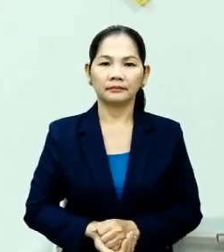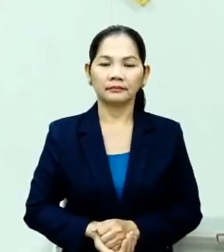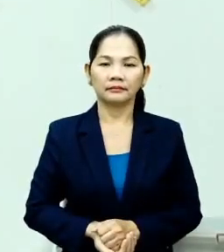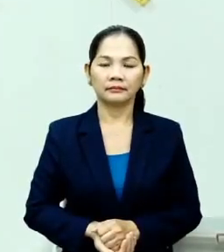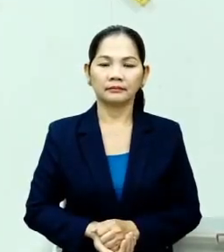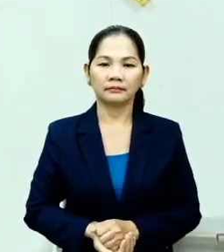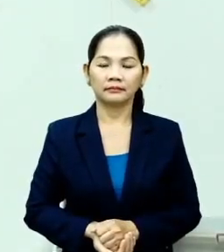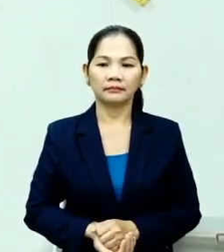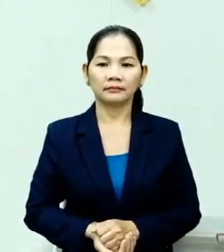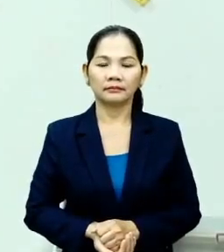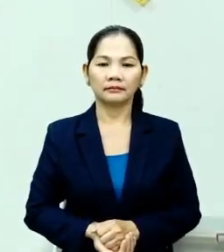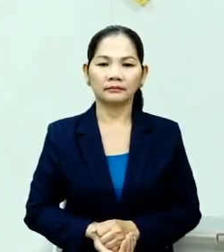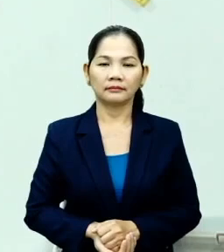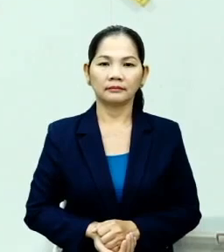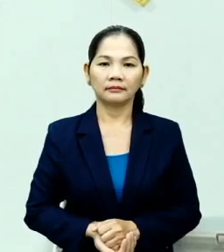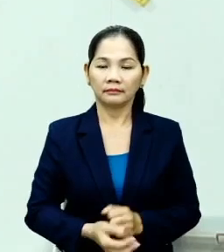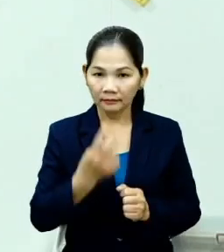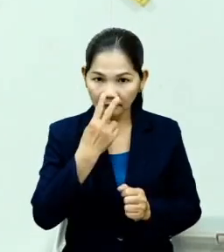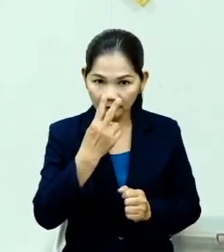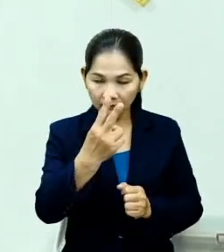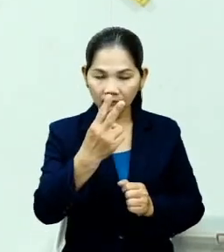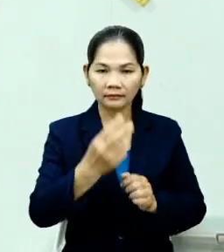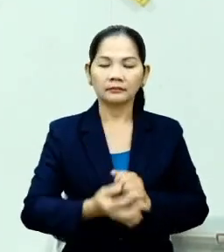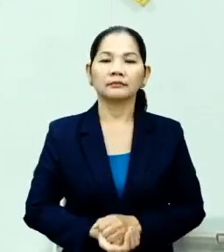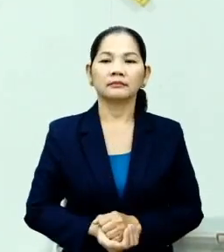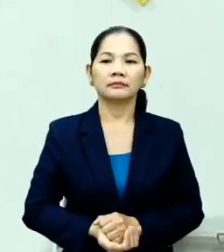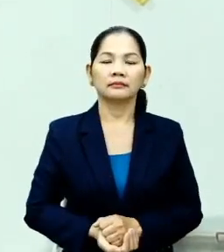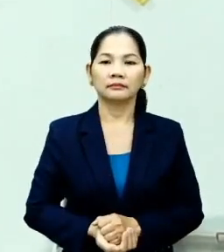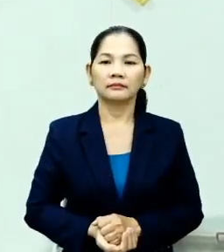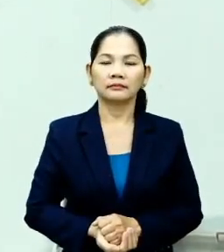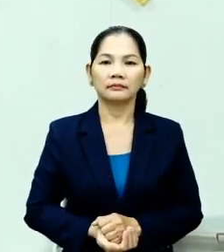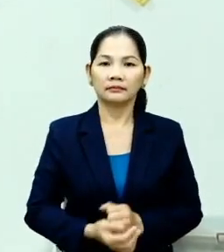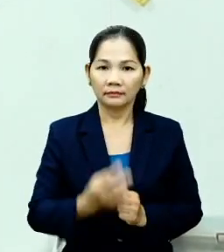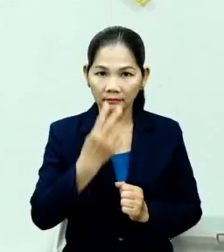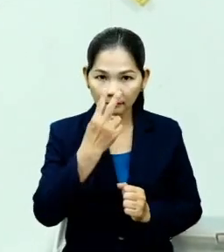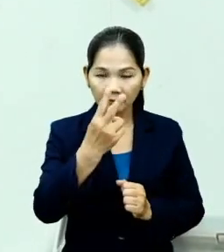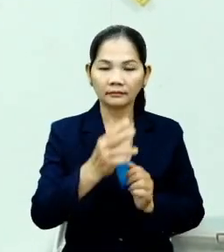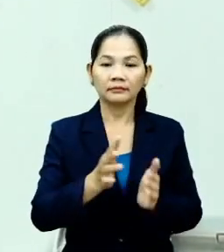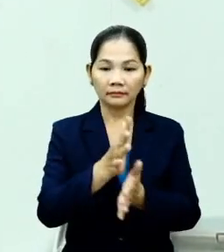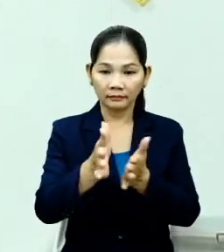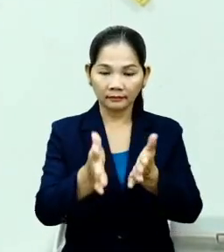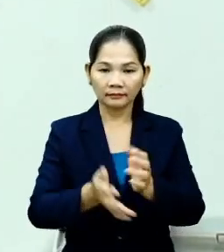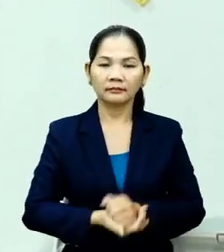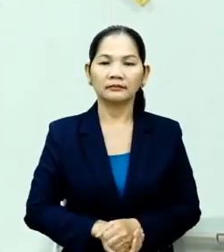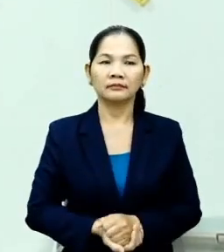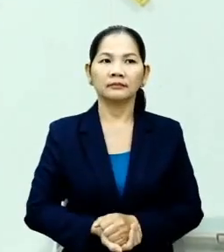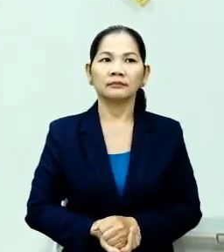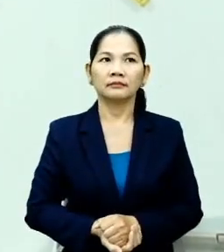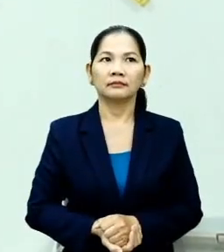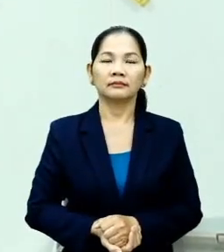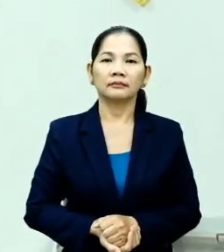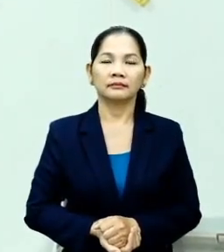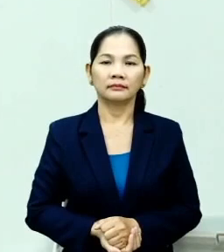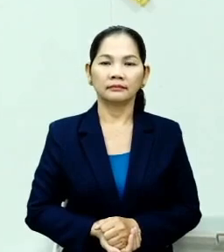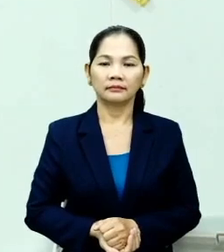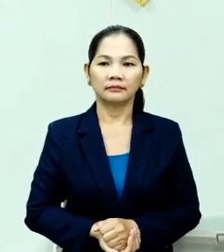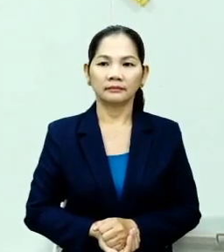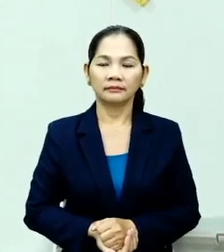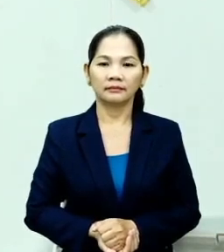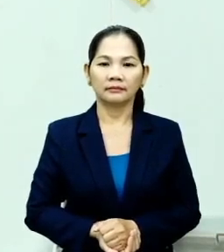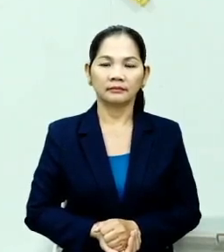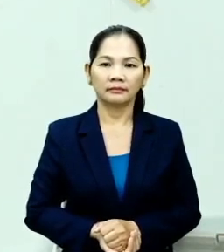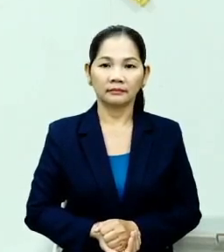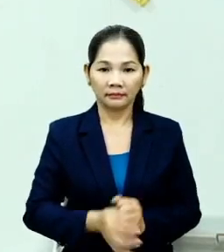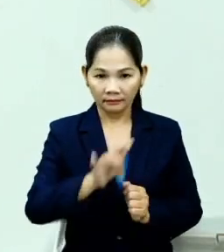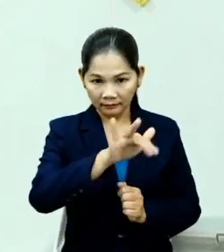Chà. Chà, là con mơ tặng ạc ní. Chà, mơ mơ con, ăn con chạy ăn đấy con. Chà, là con chăm sẽ đám, chà nẹ